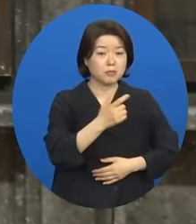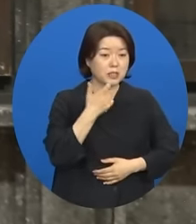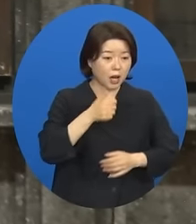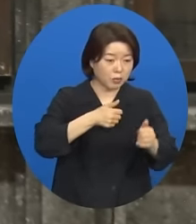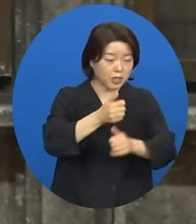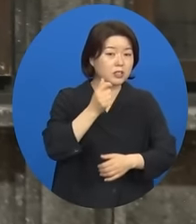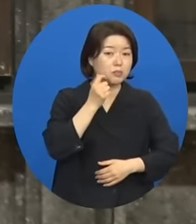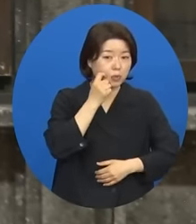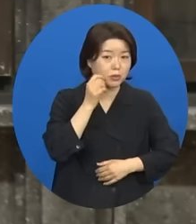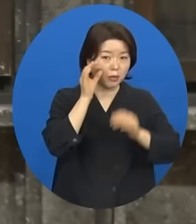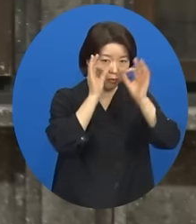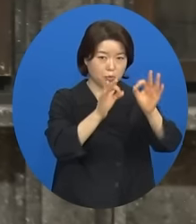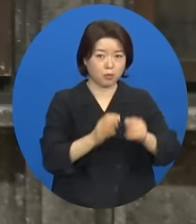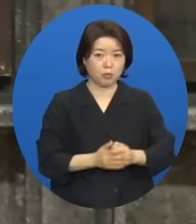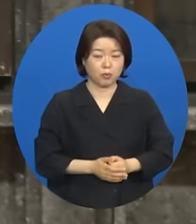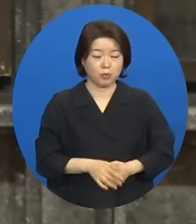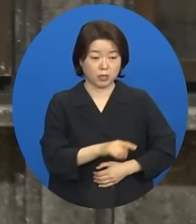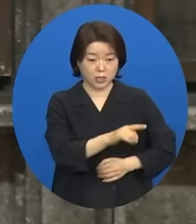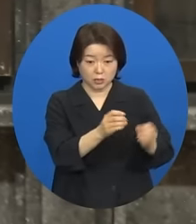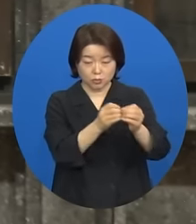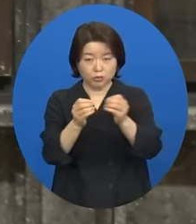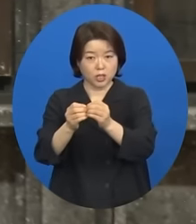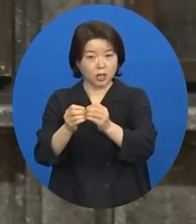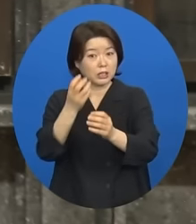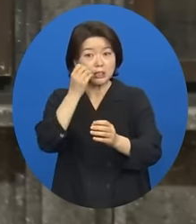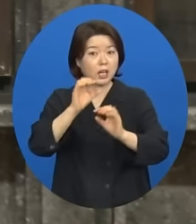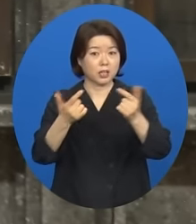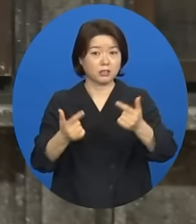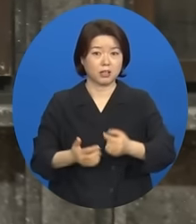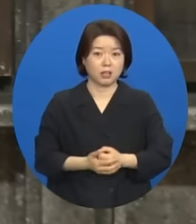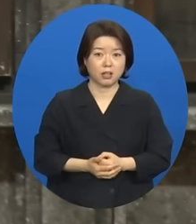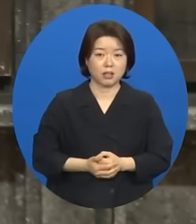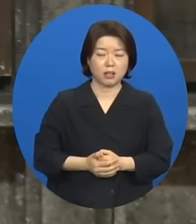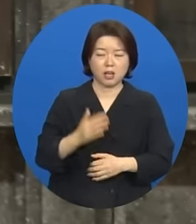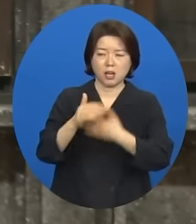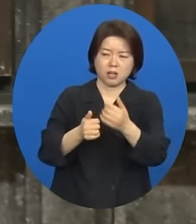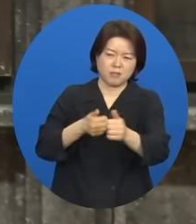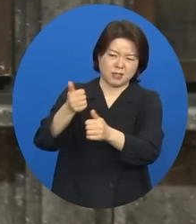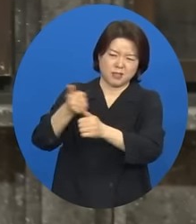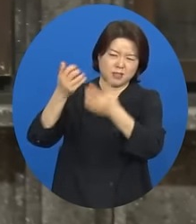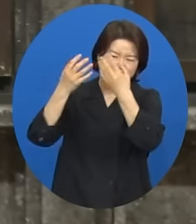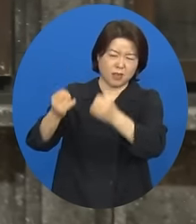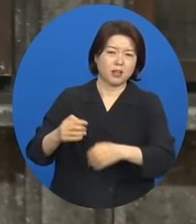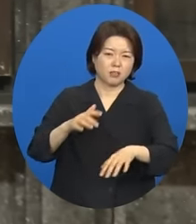이 묵상이 전혀 이상하지 않다고. 얼마나 하나님을 이겨먹었는지 몰라요.